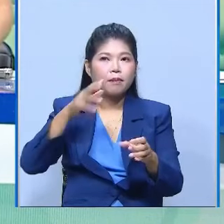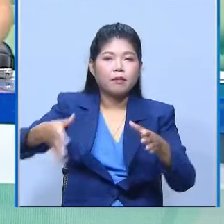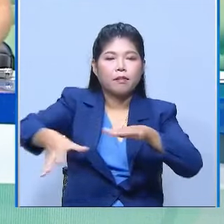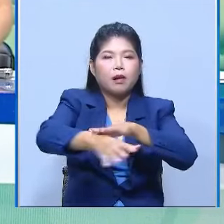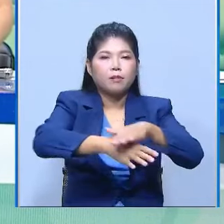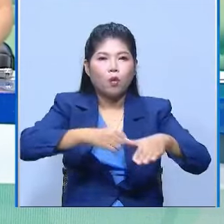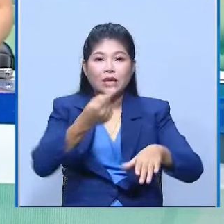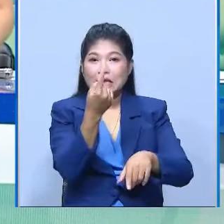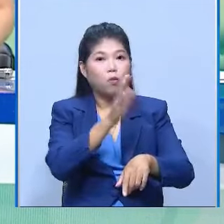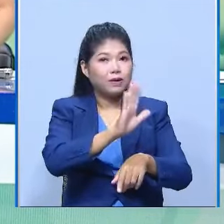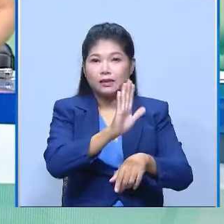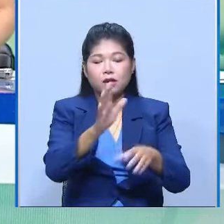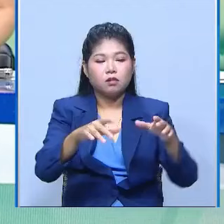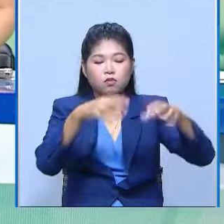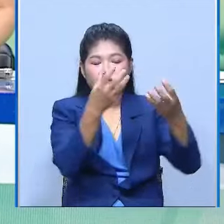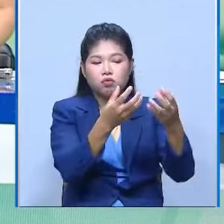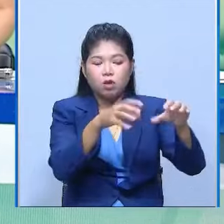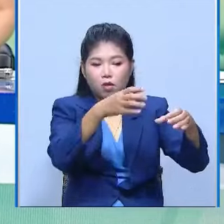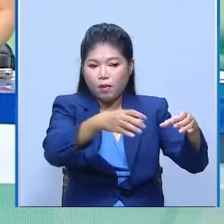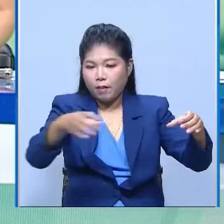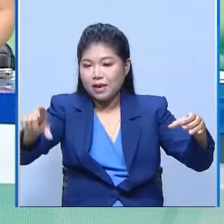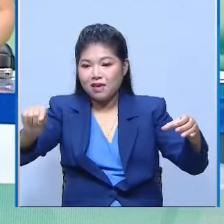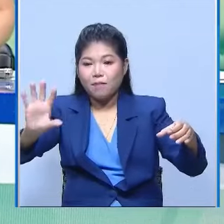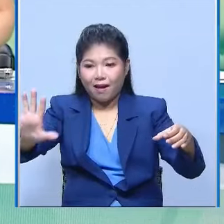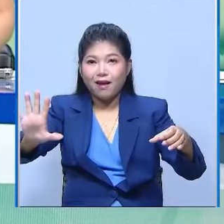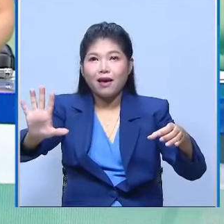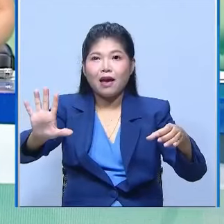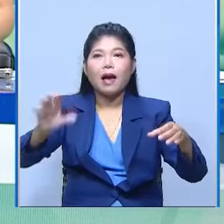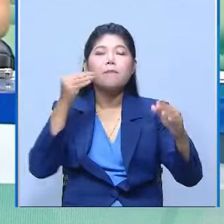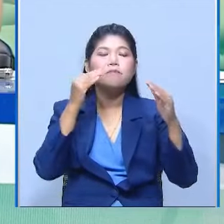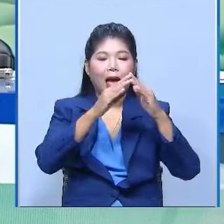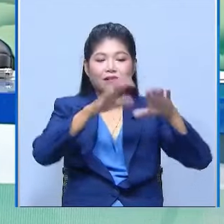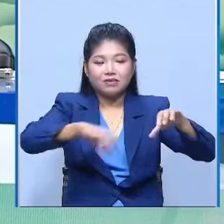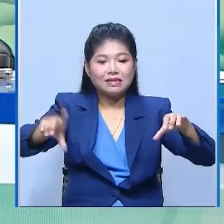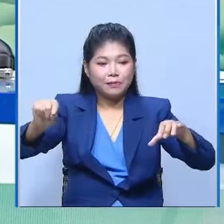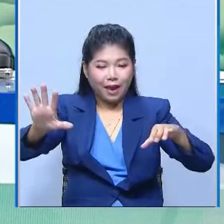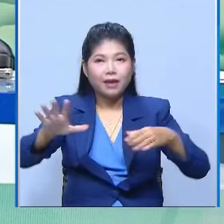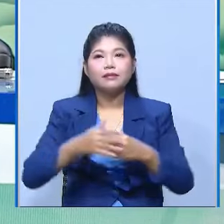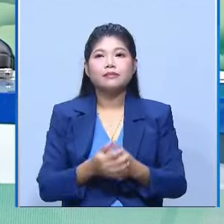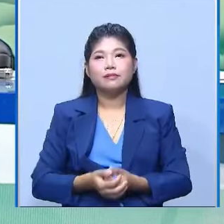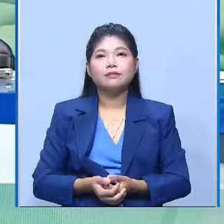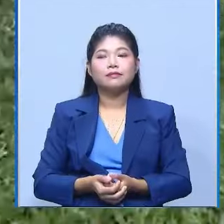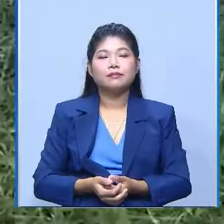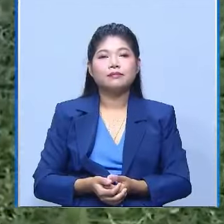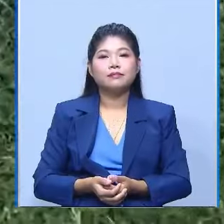มแต่โดนไป25หลังคาเรือน โอ้โห เดือดร้อนกันแบบท่วนหน้าเอาฟังเสียงพร้อมๆกันค่ะ